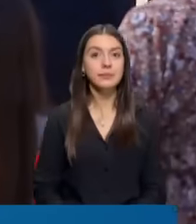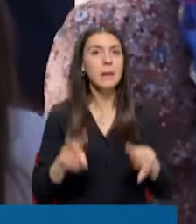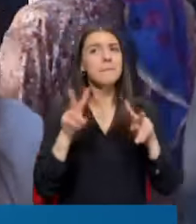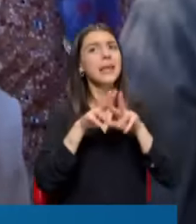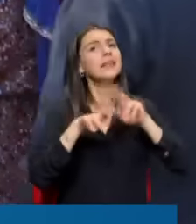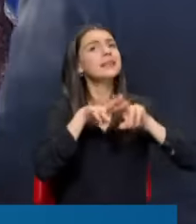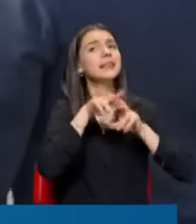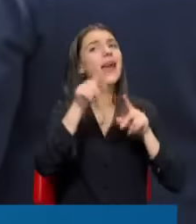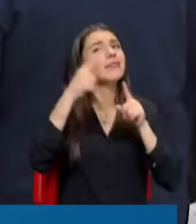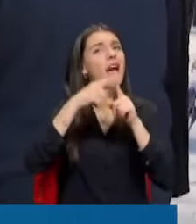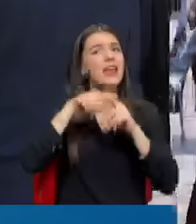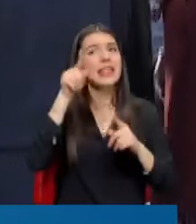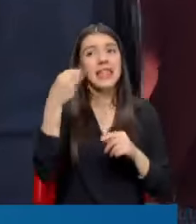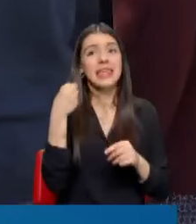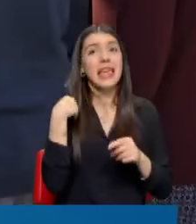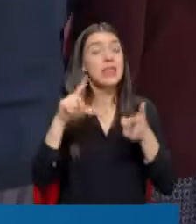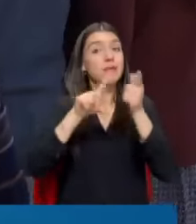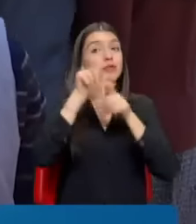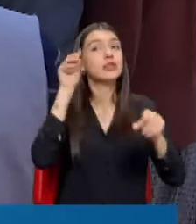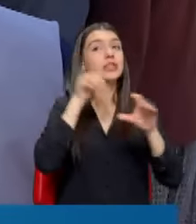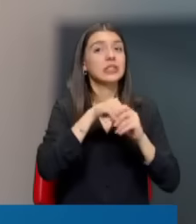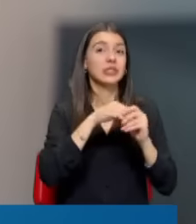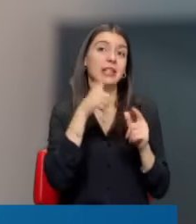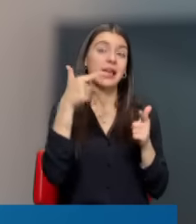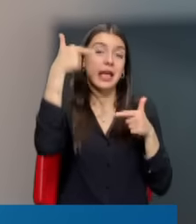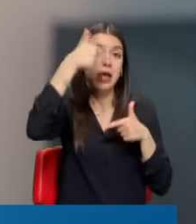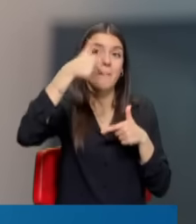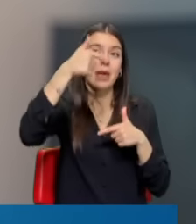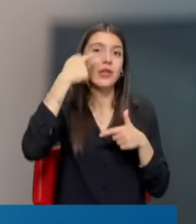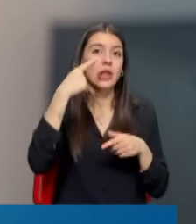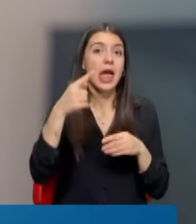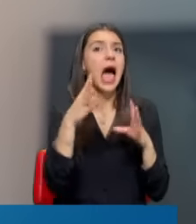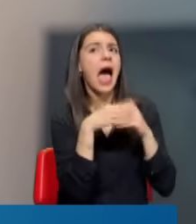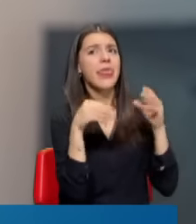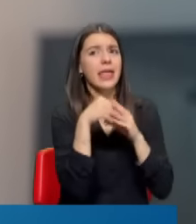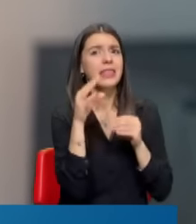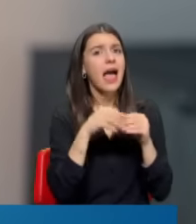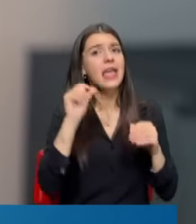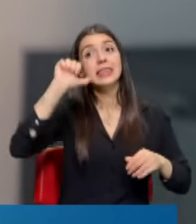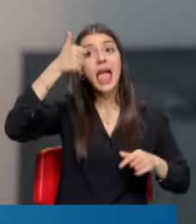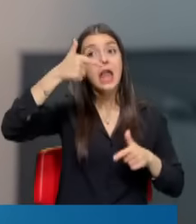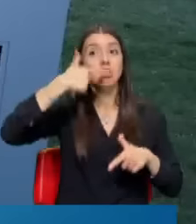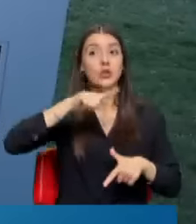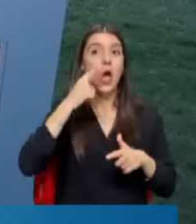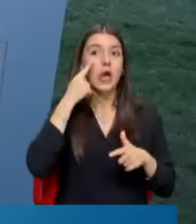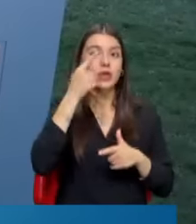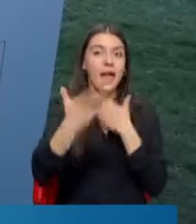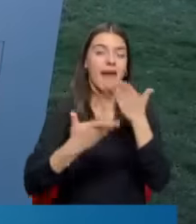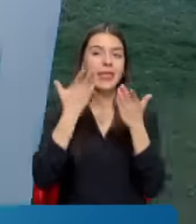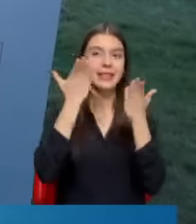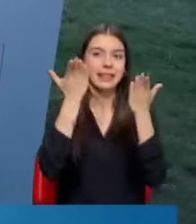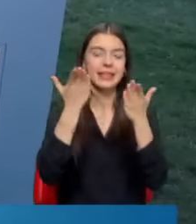Megastar Tarkan yeni projesi için kamera karşısındaydı. Adana'da yarının köylerini tanıttı.